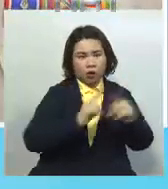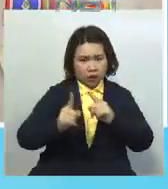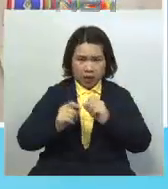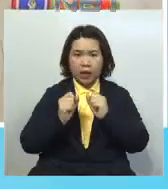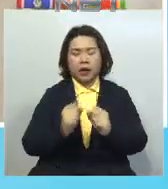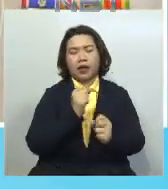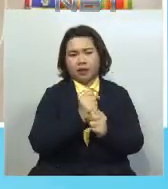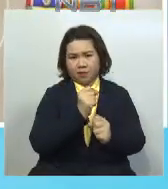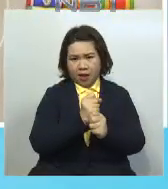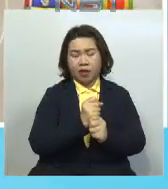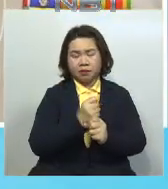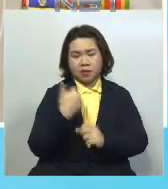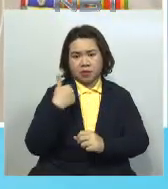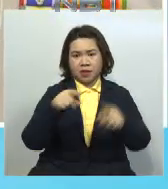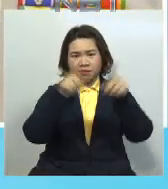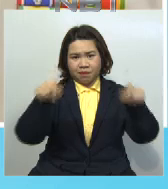การอยู่แล้วครับ